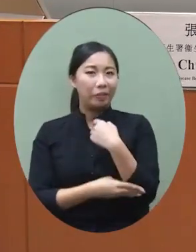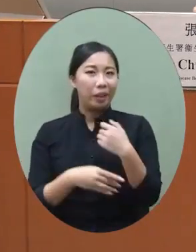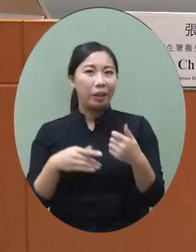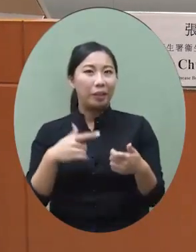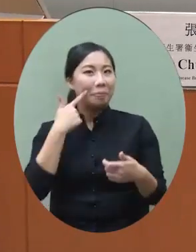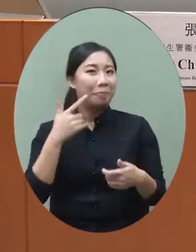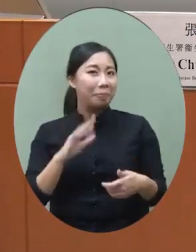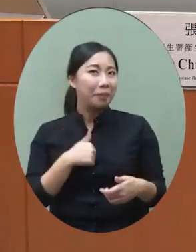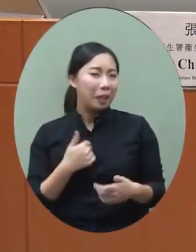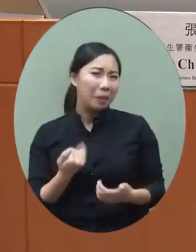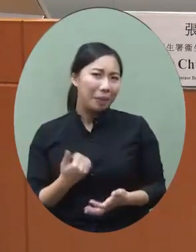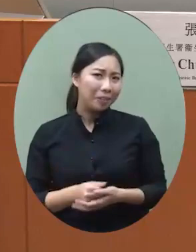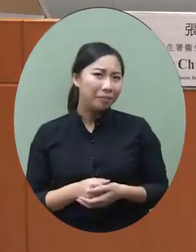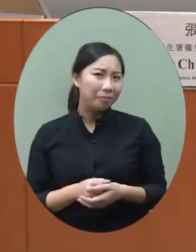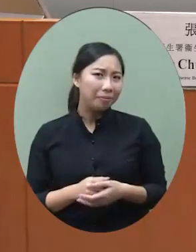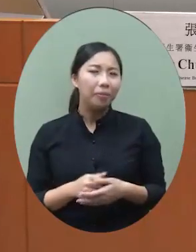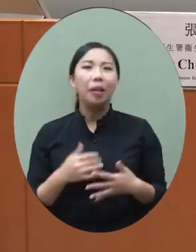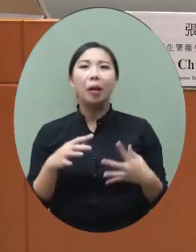嘅人係未做呢個檢測咧？係咪嗰個法例唔夠阻嚇性咧？